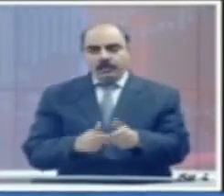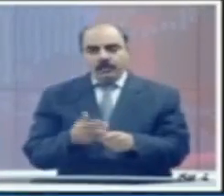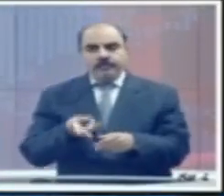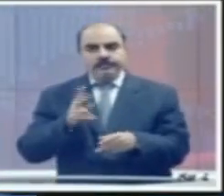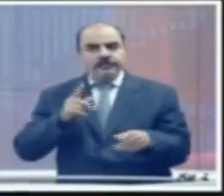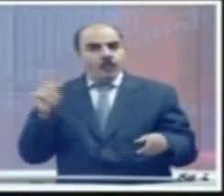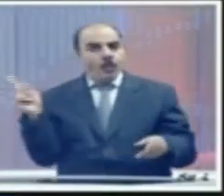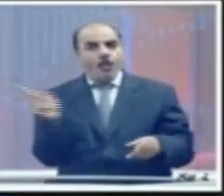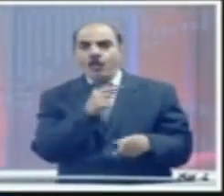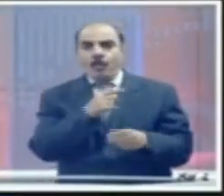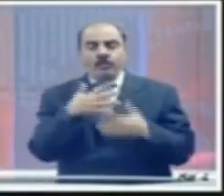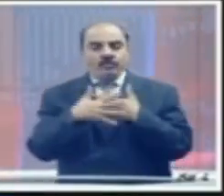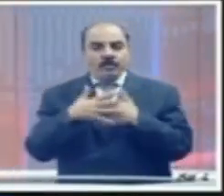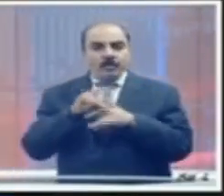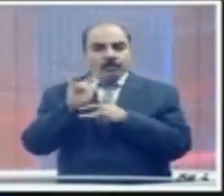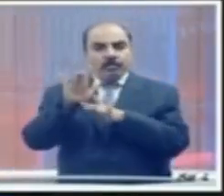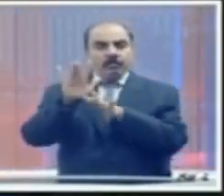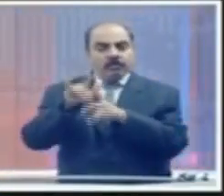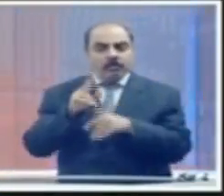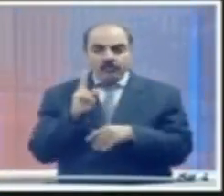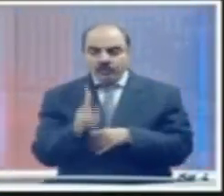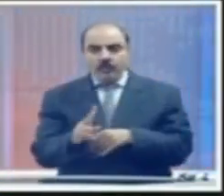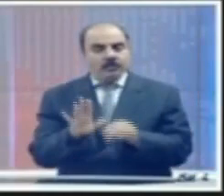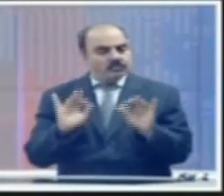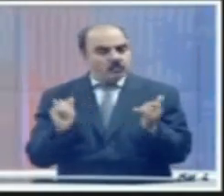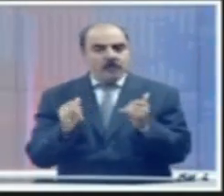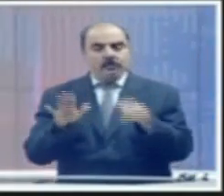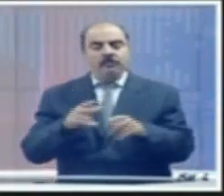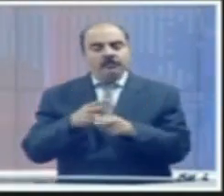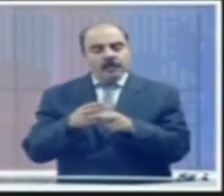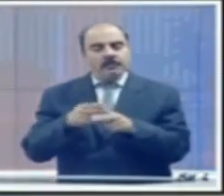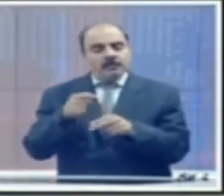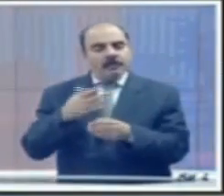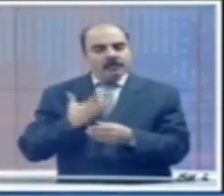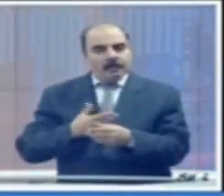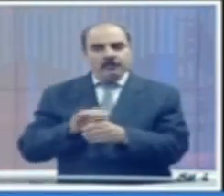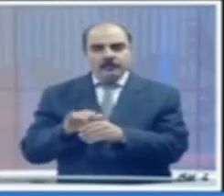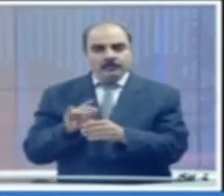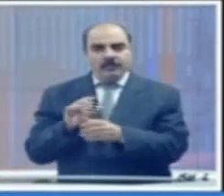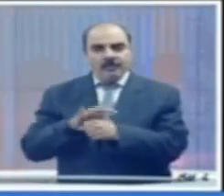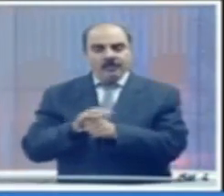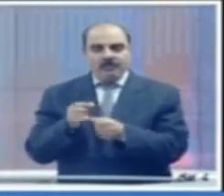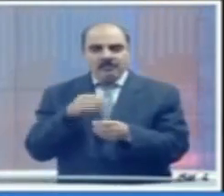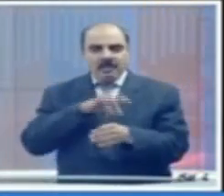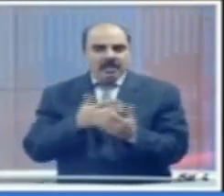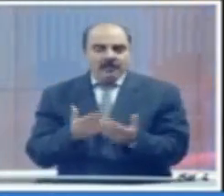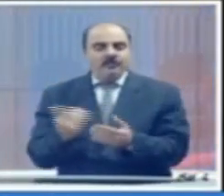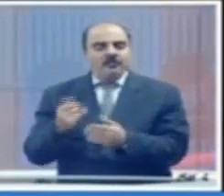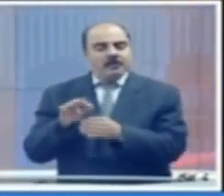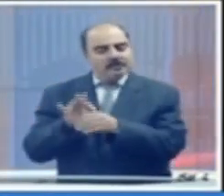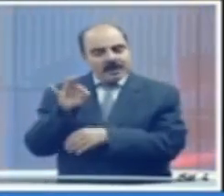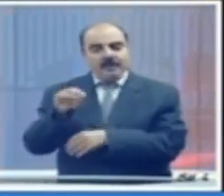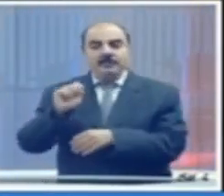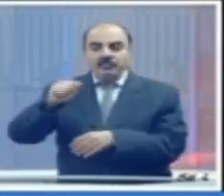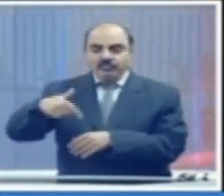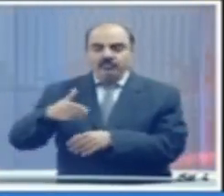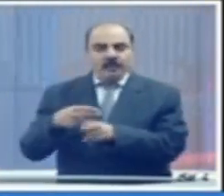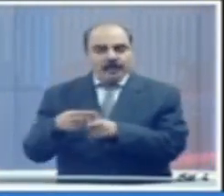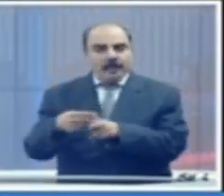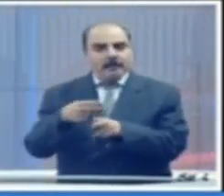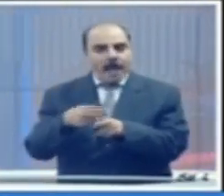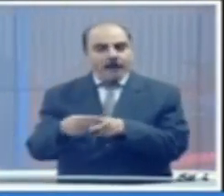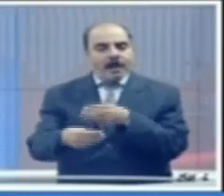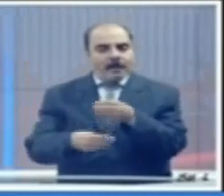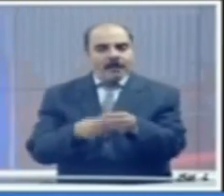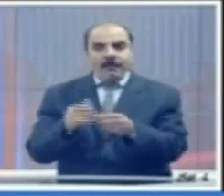جميع الشركات سواء مصدرين أو غير مصدرين، وبالتالي إحنا قدرنا نساعد هذا القطاع إن هو طبعا اللي تأثروا